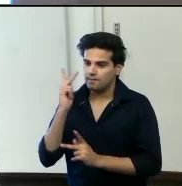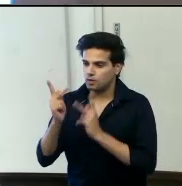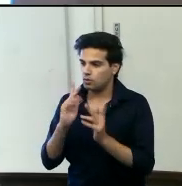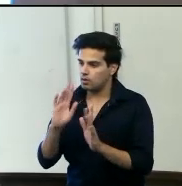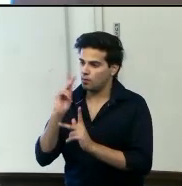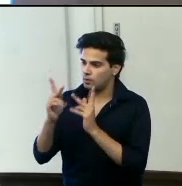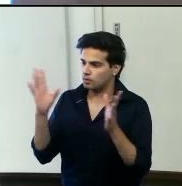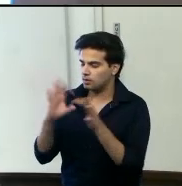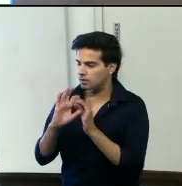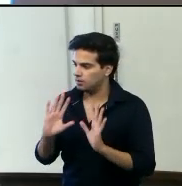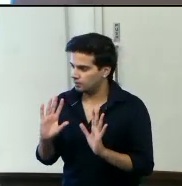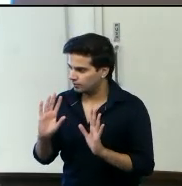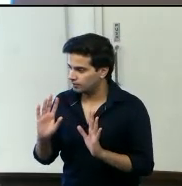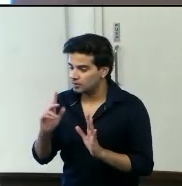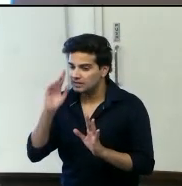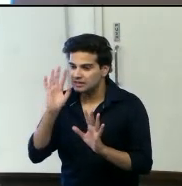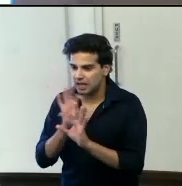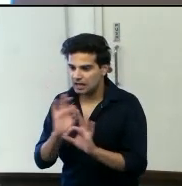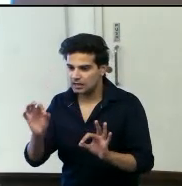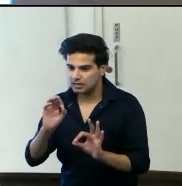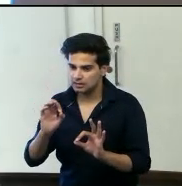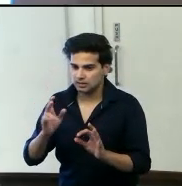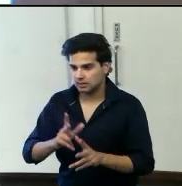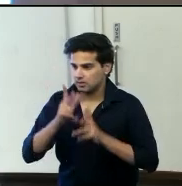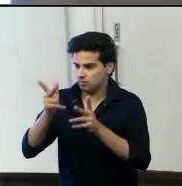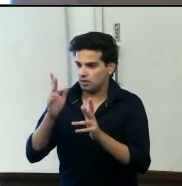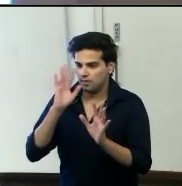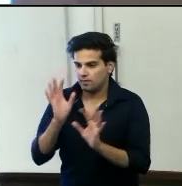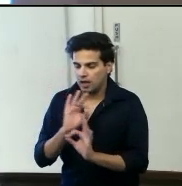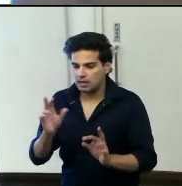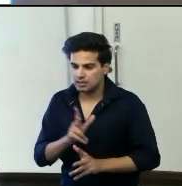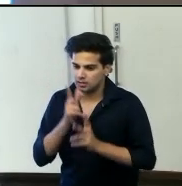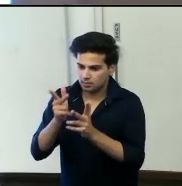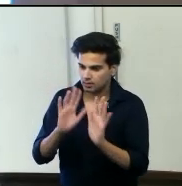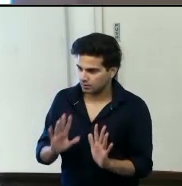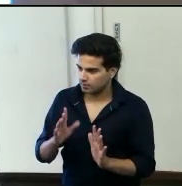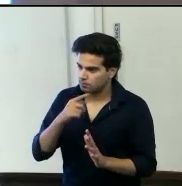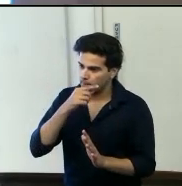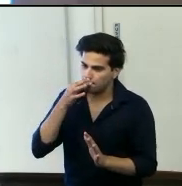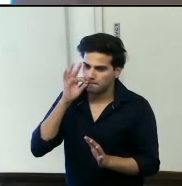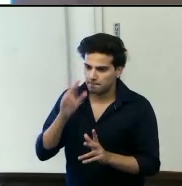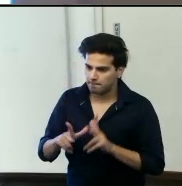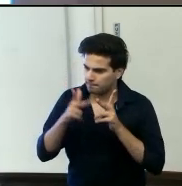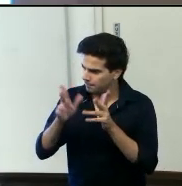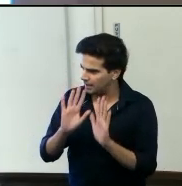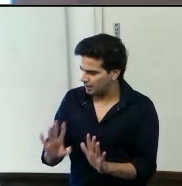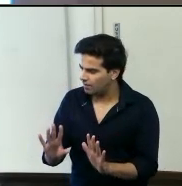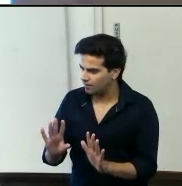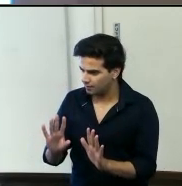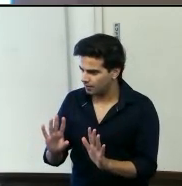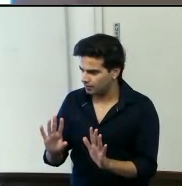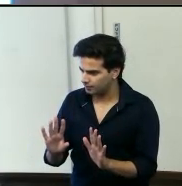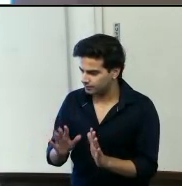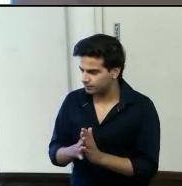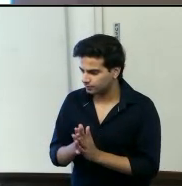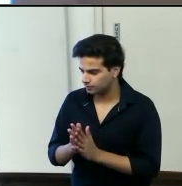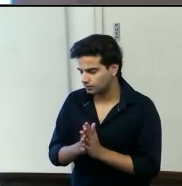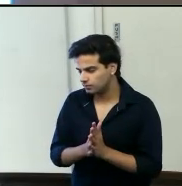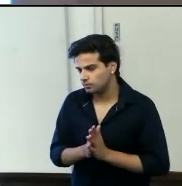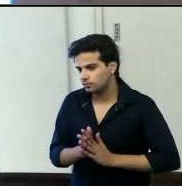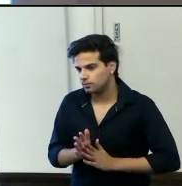ಮೌನ ಸೈಲೆಂಟ್ ಸ್ಪೀಕ್ ಅಲ್ವಾ, ಮೌನ ಮಾತಾಡುತ್ತೆ. ಬಟ್ ಅಂದರೆ